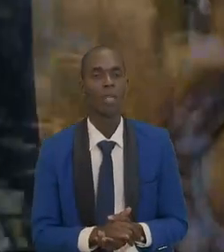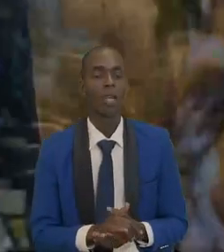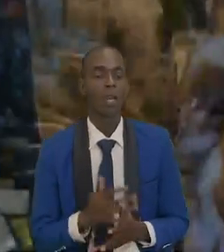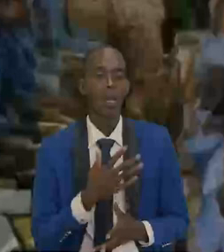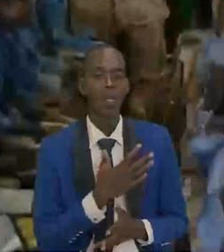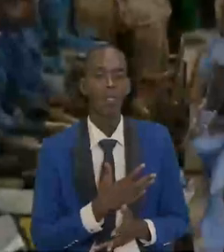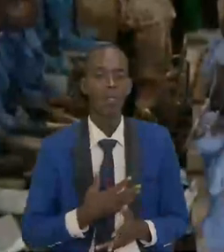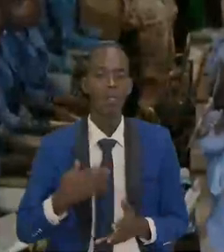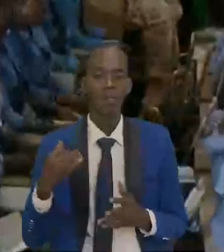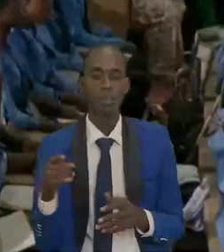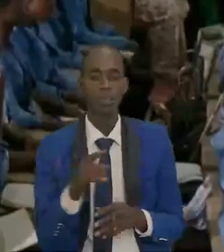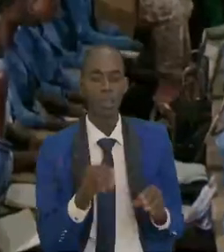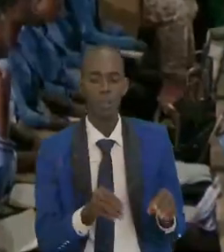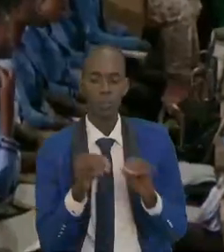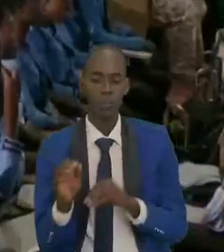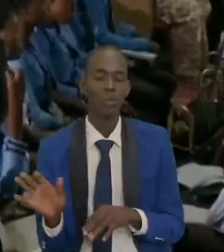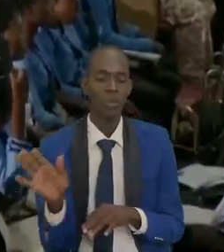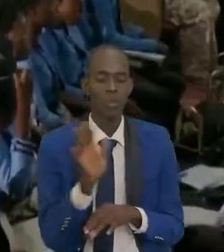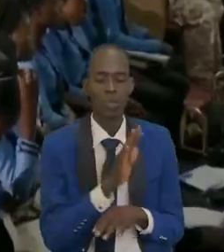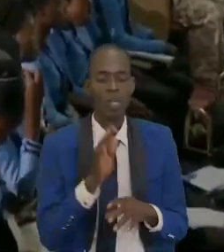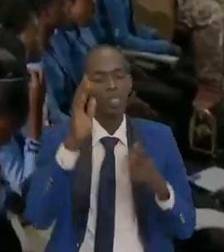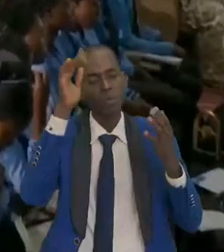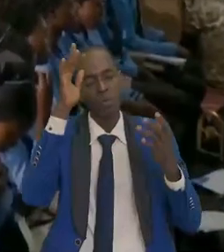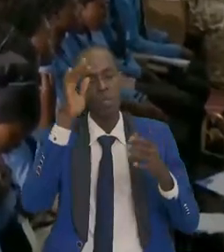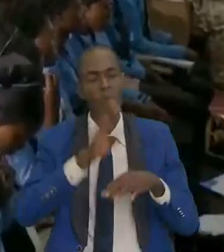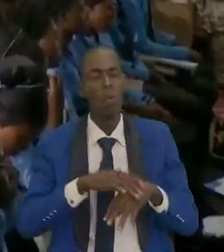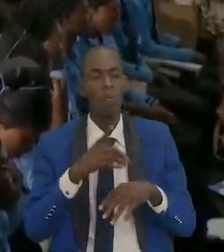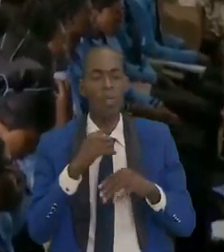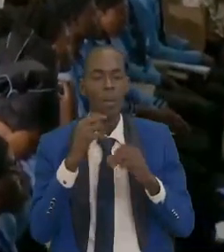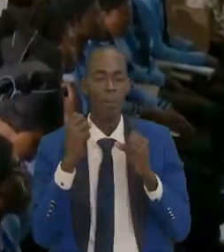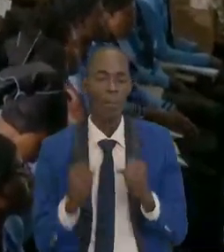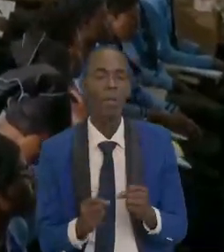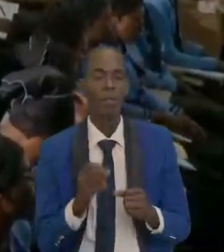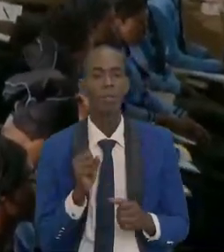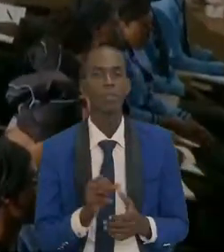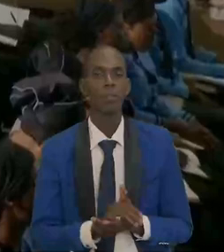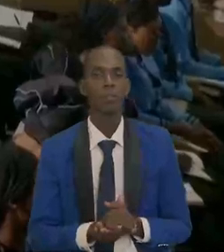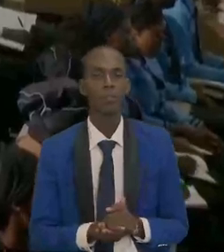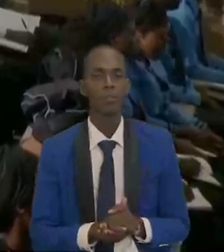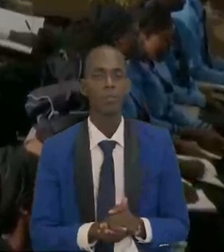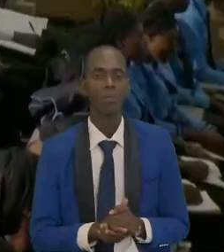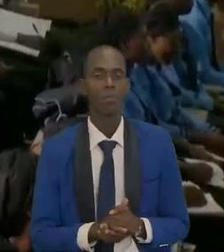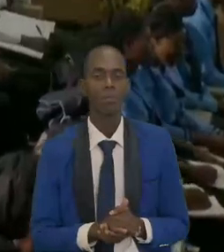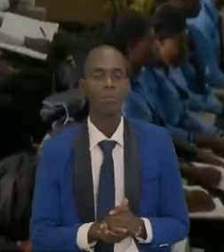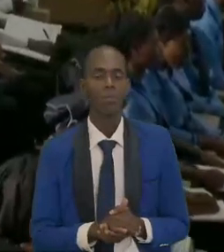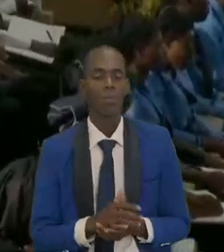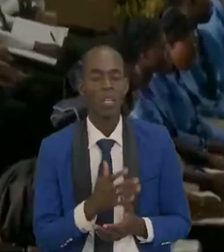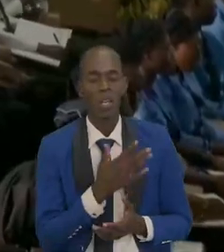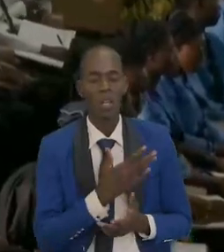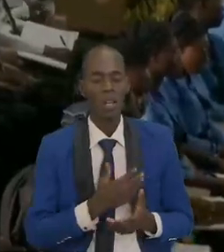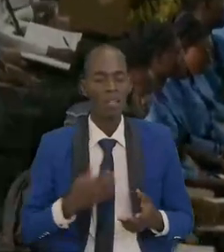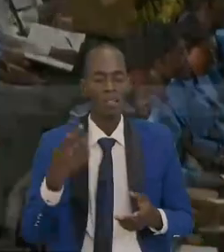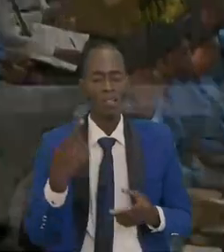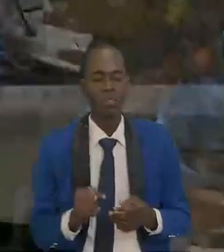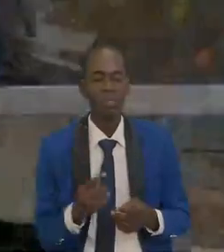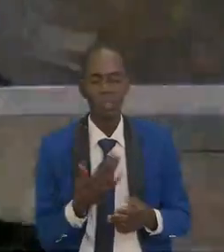Et ils basent leur attente sur le passé. Et le passé dont